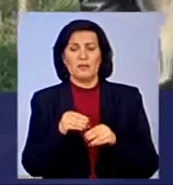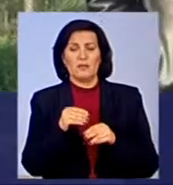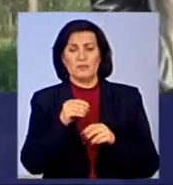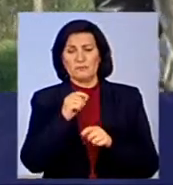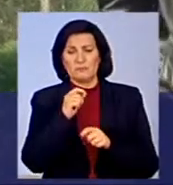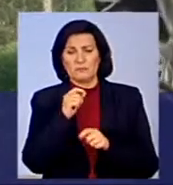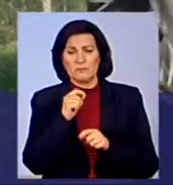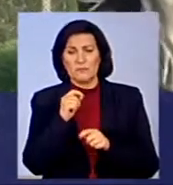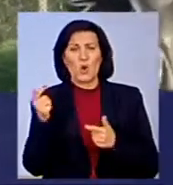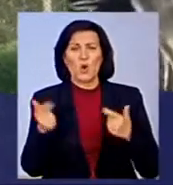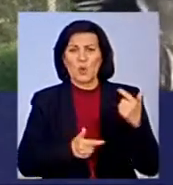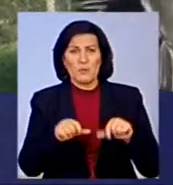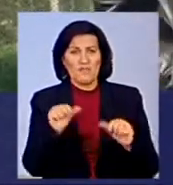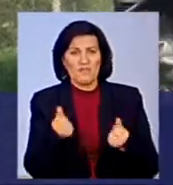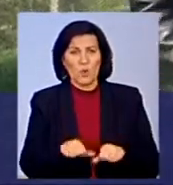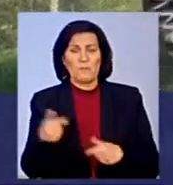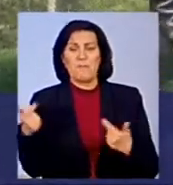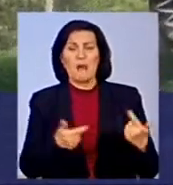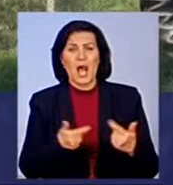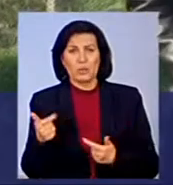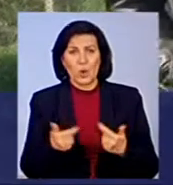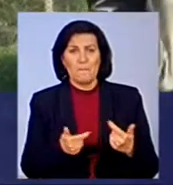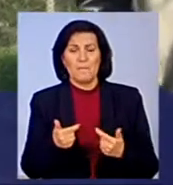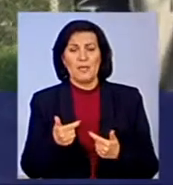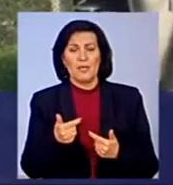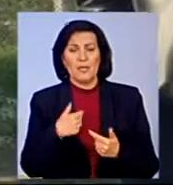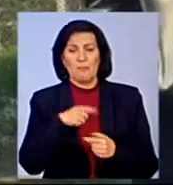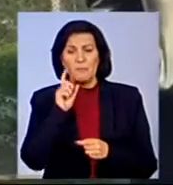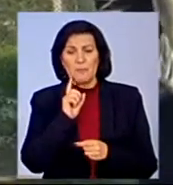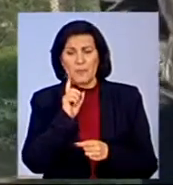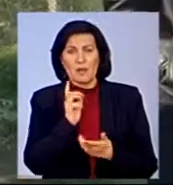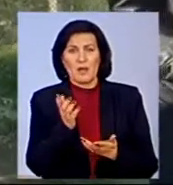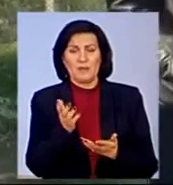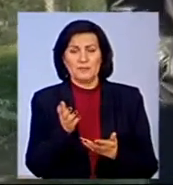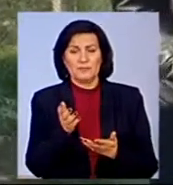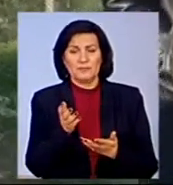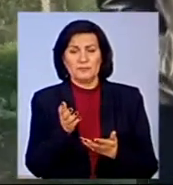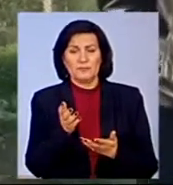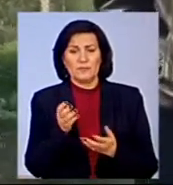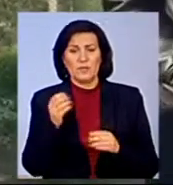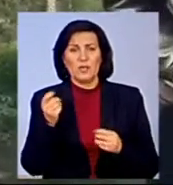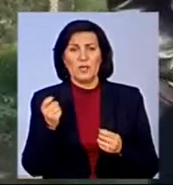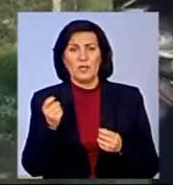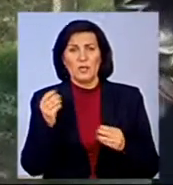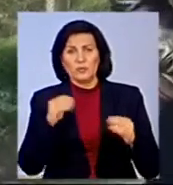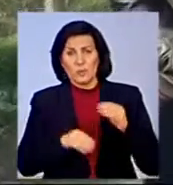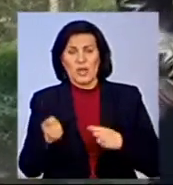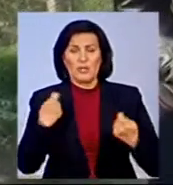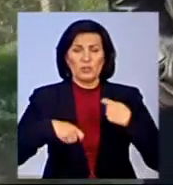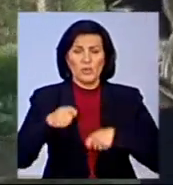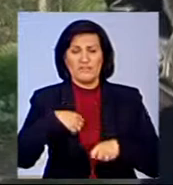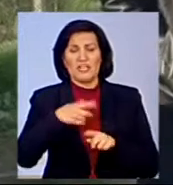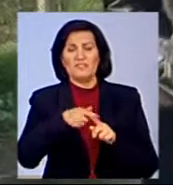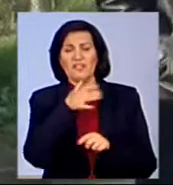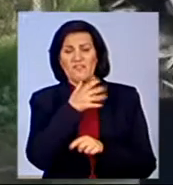очень, да. В грубой форме, матом. Мы же пока там этот собирались, одевались, а да, в это